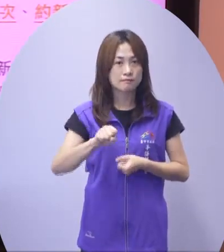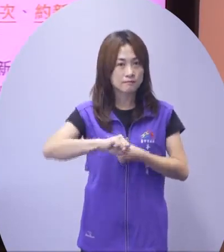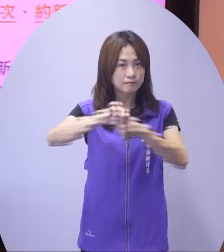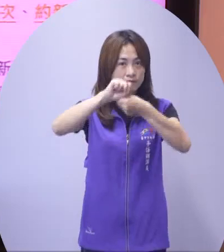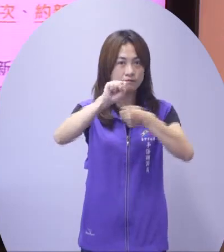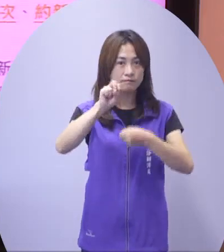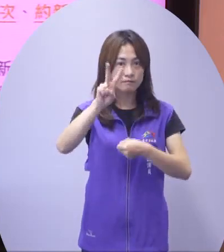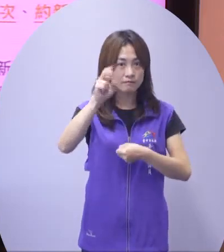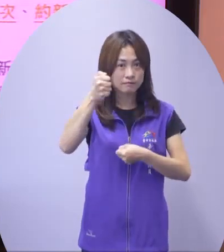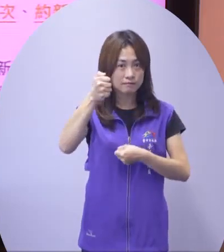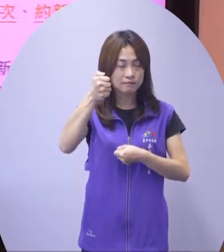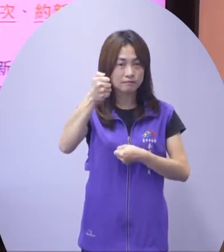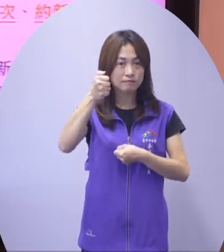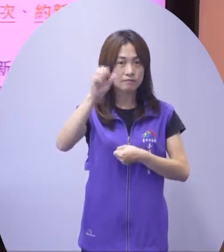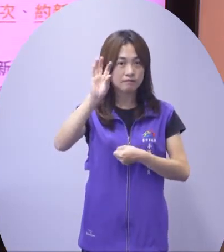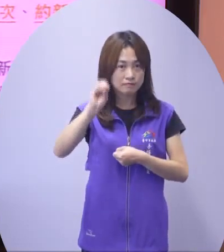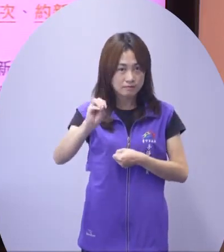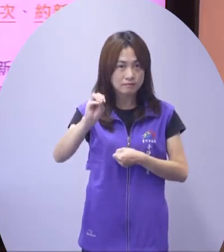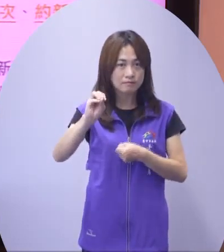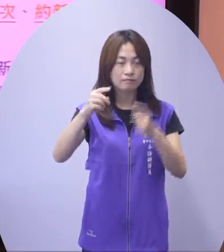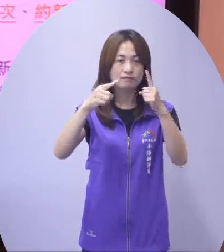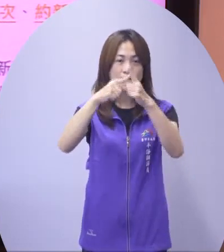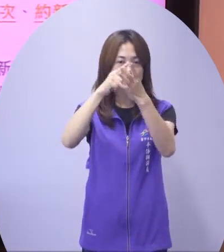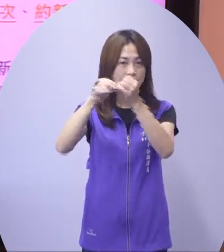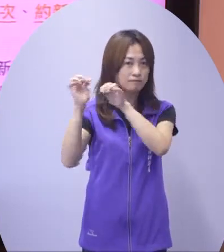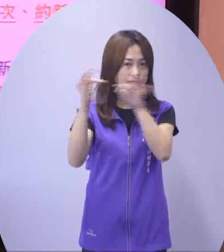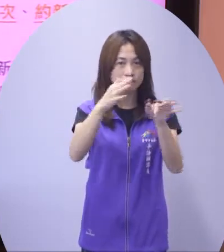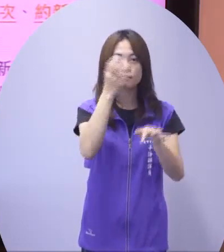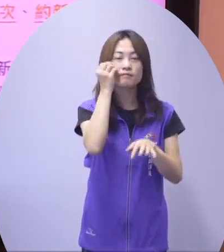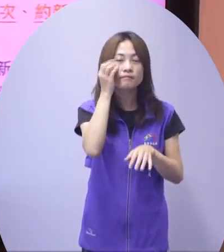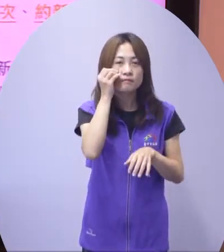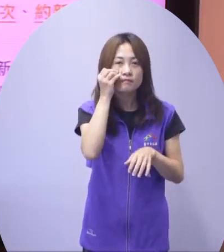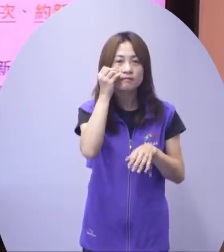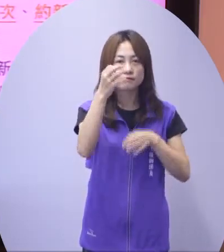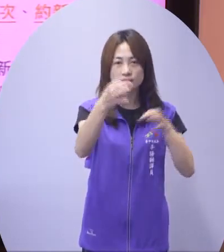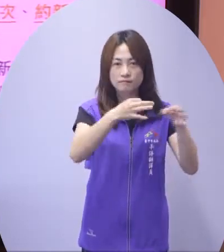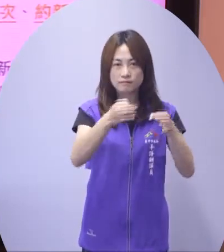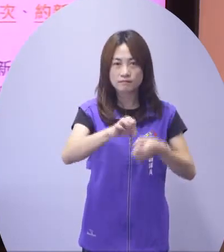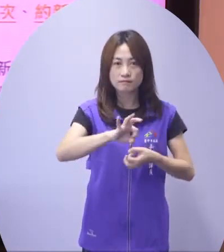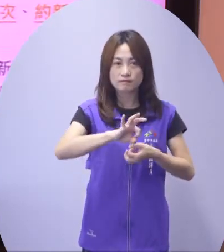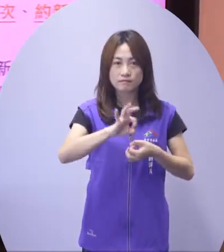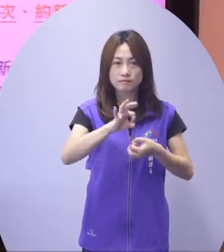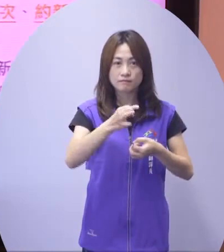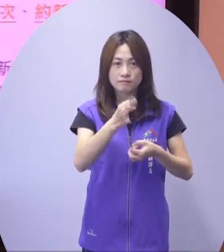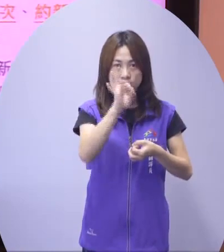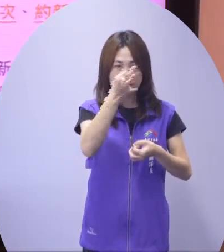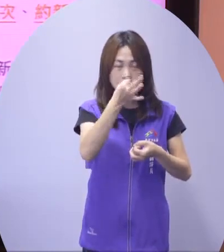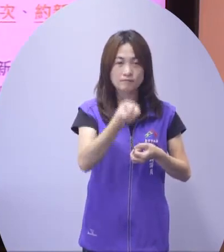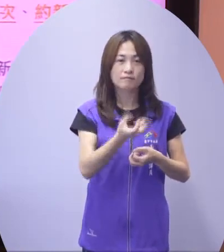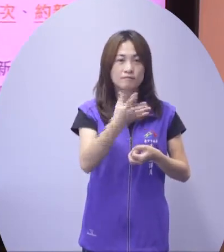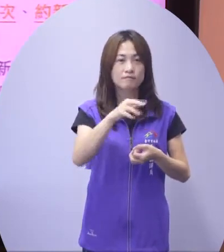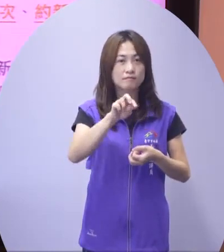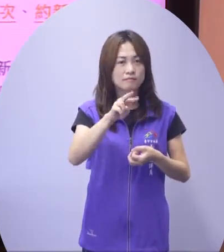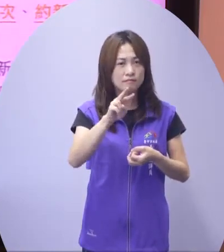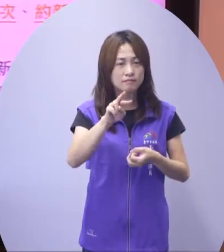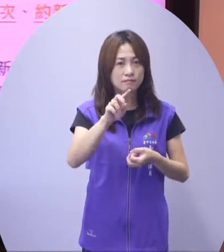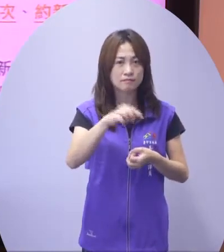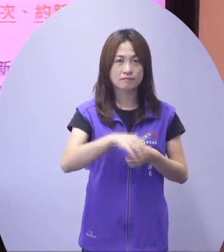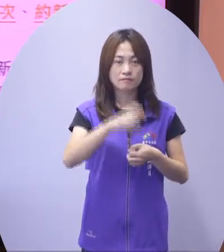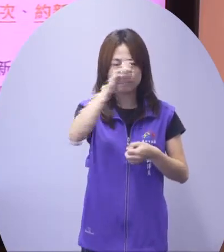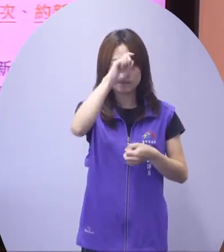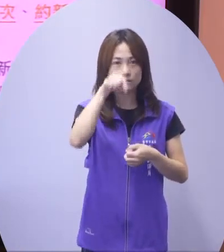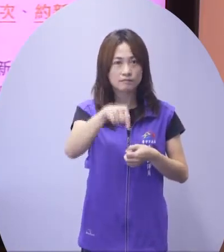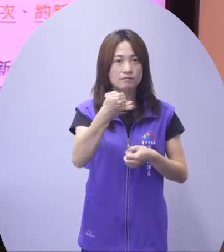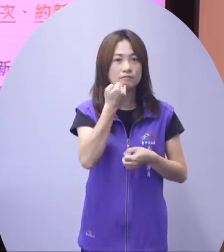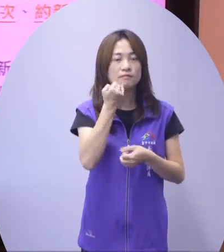250万的参观人次，大约观光产值是超过新台币32亿的一个效益哦。那么期盼能够带动